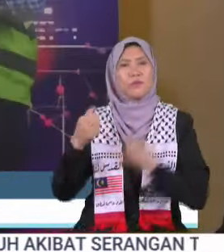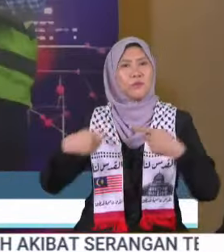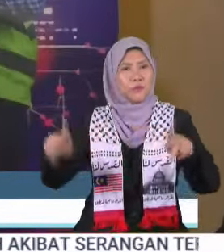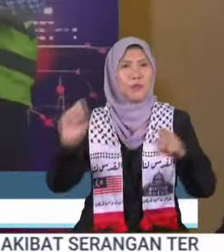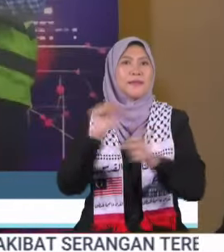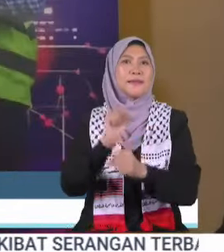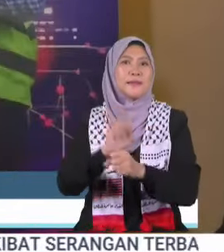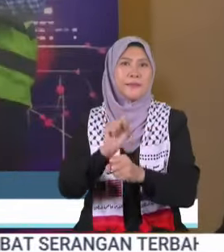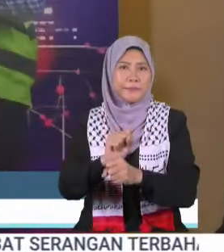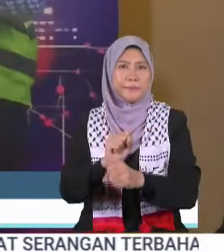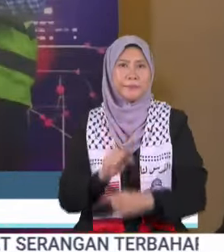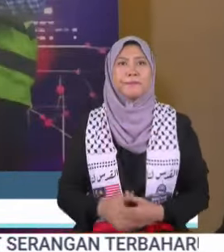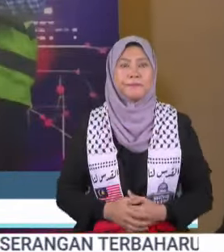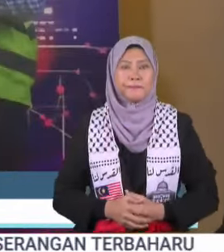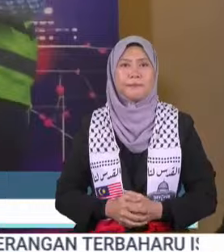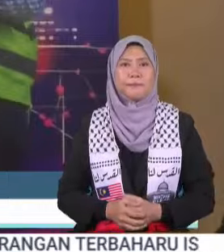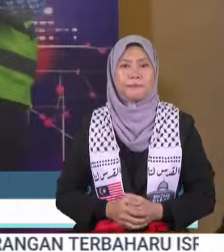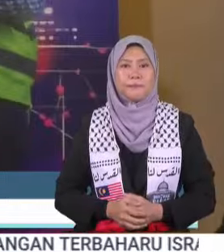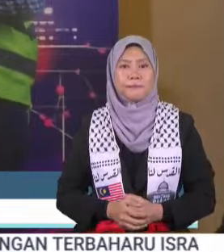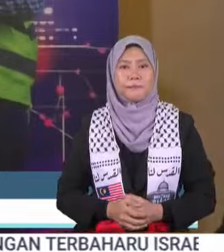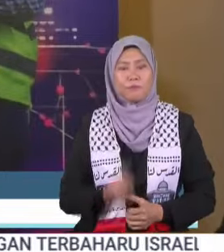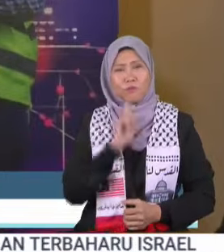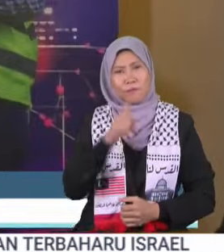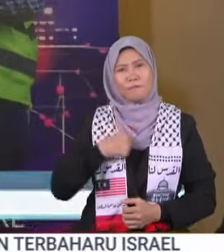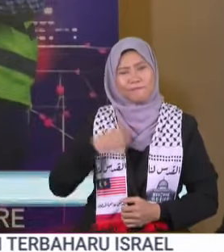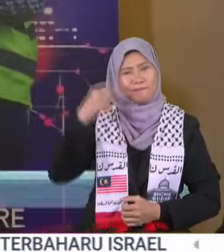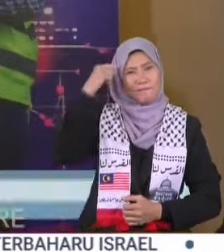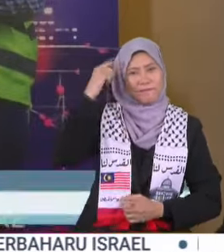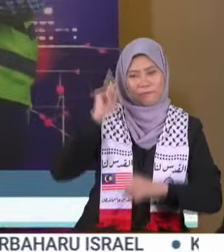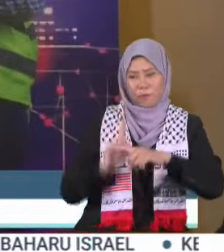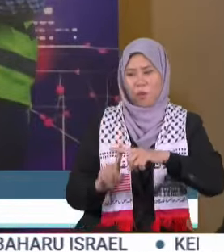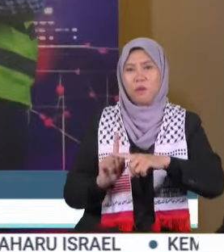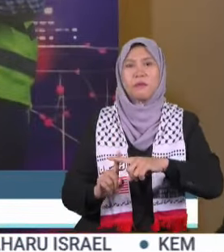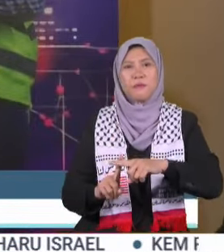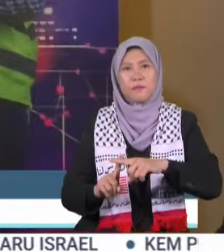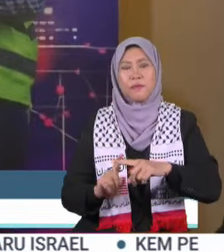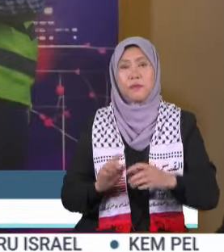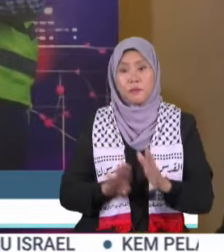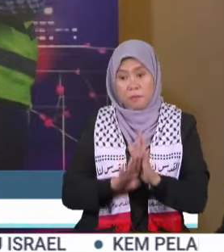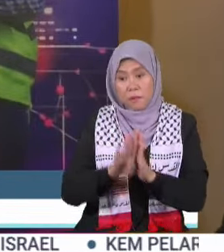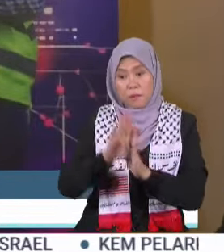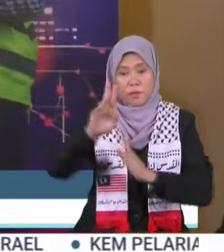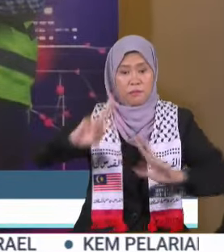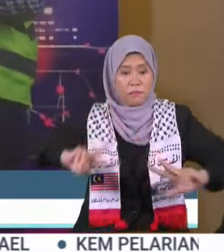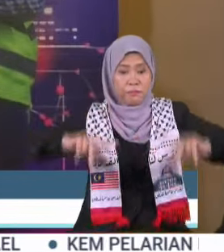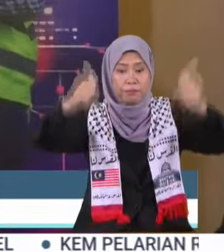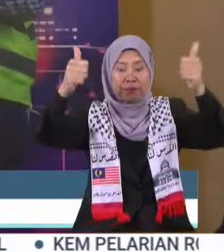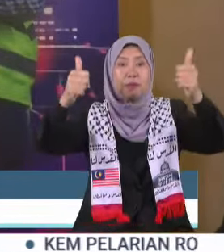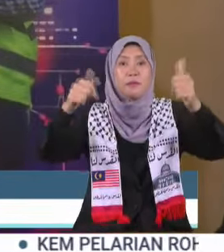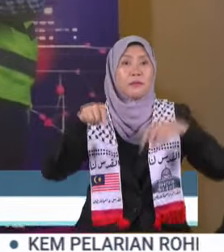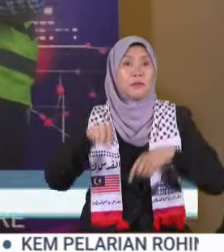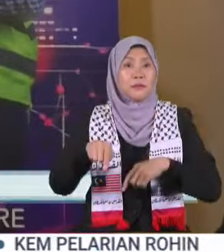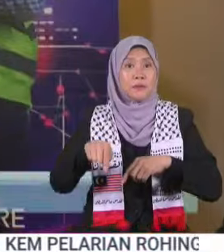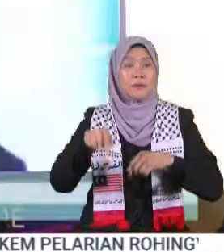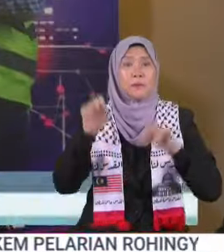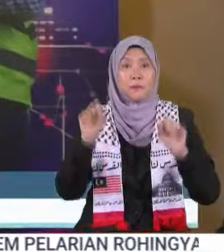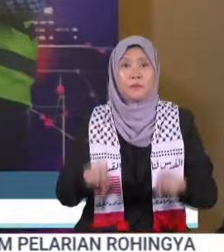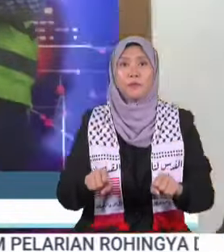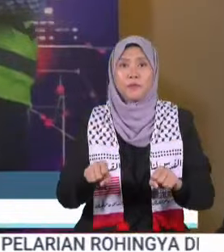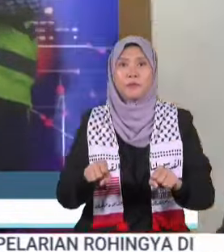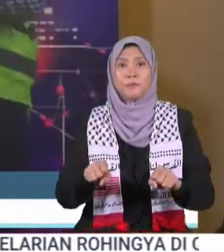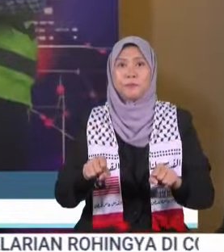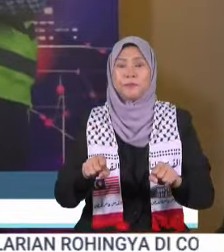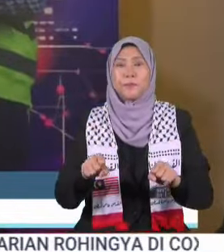pekerjaan saya sangat optimis bahawa pembangunan svtp ini akan memberikan